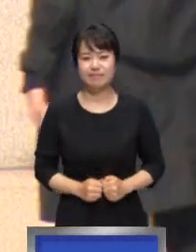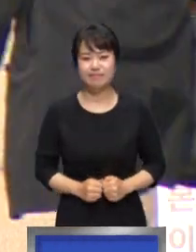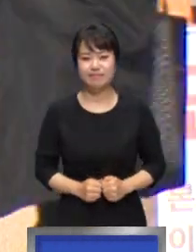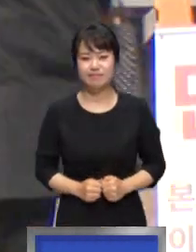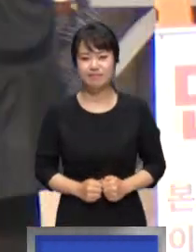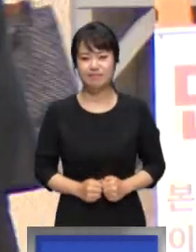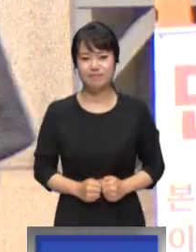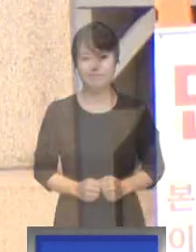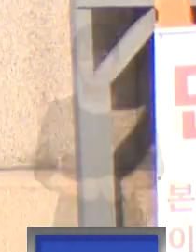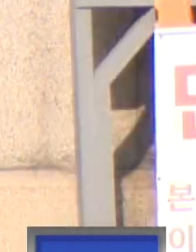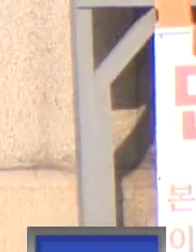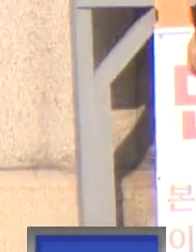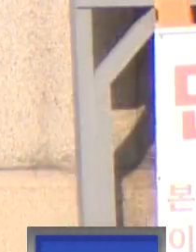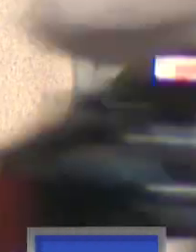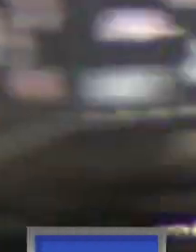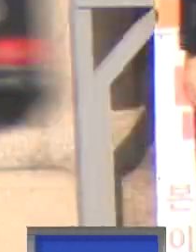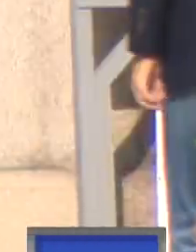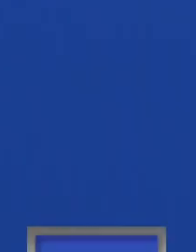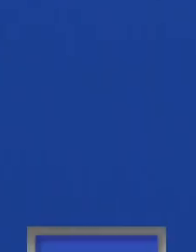뉴스 김진중입니다.